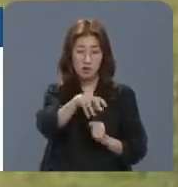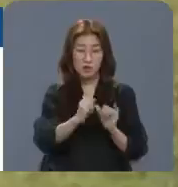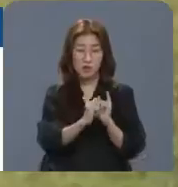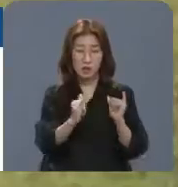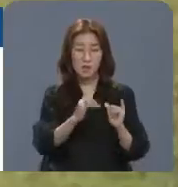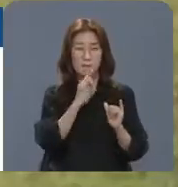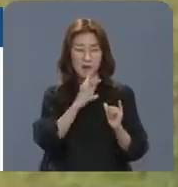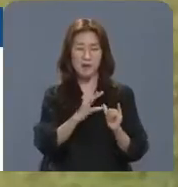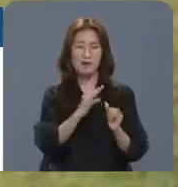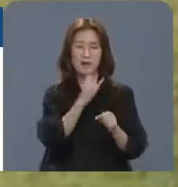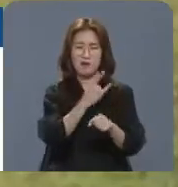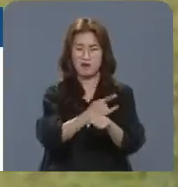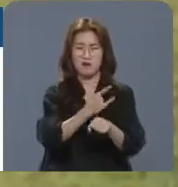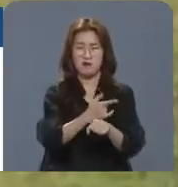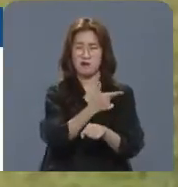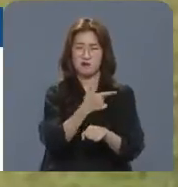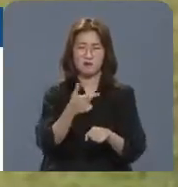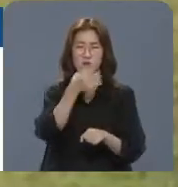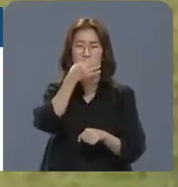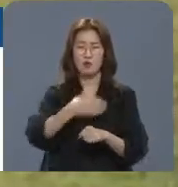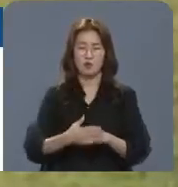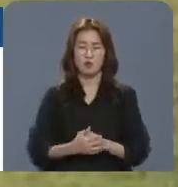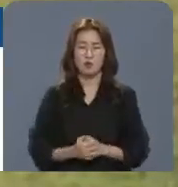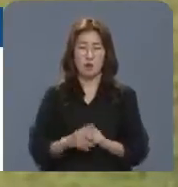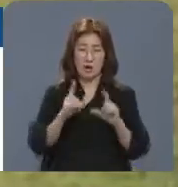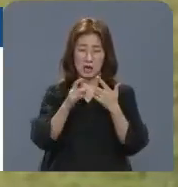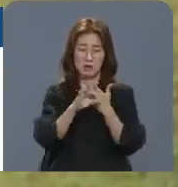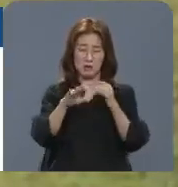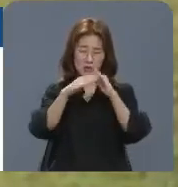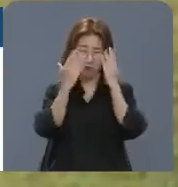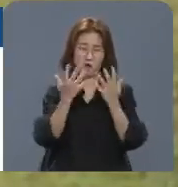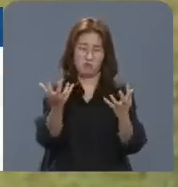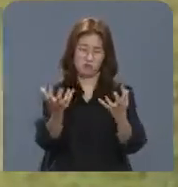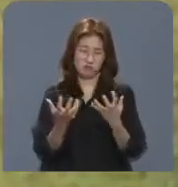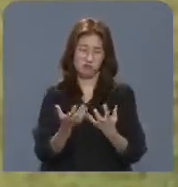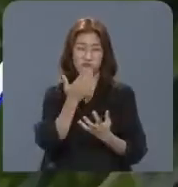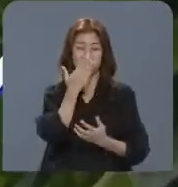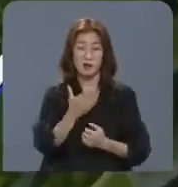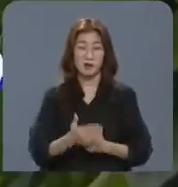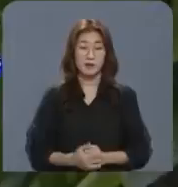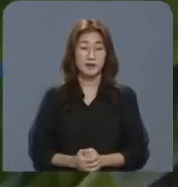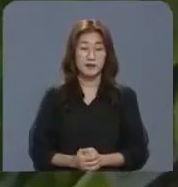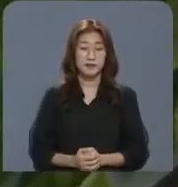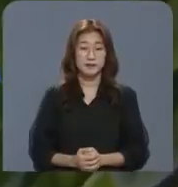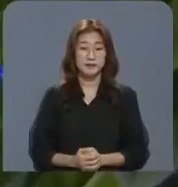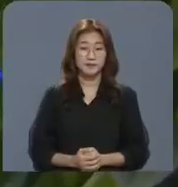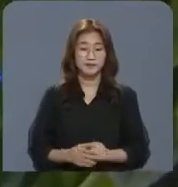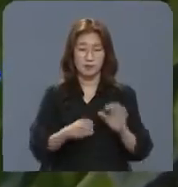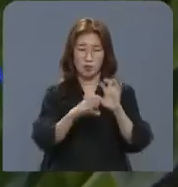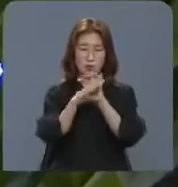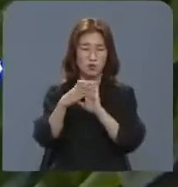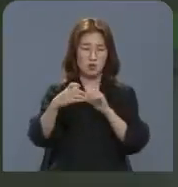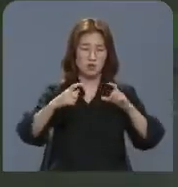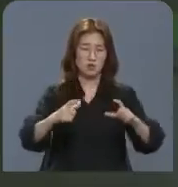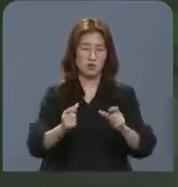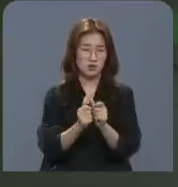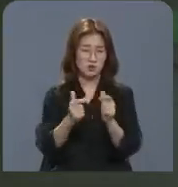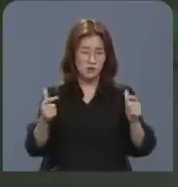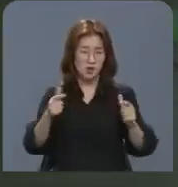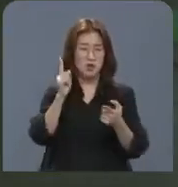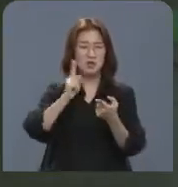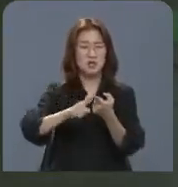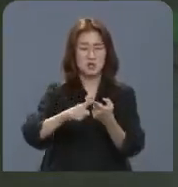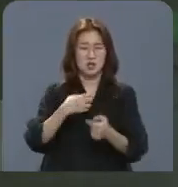사람들끼리만 하려고 하니까 더 힘드네요. 그렇지 않으면 사람들이 더 많이 왔을 텐데. 코로나19 지역 전파에 대한